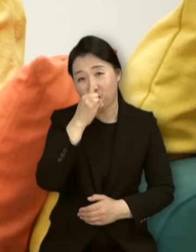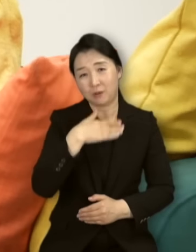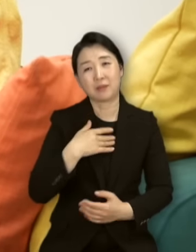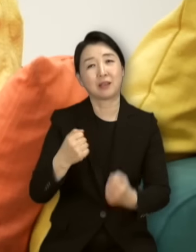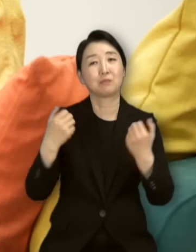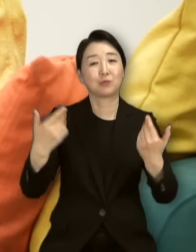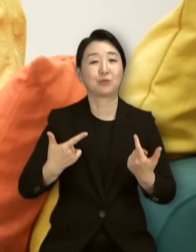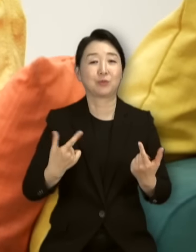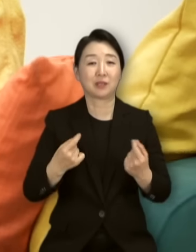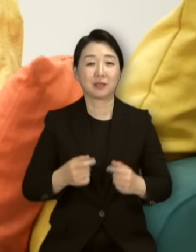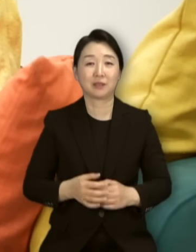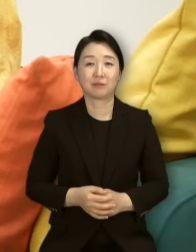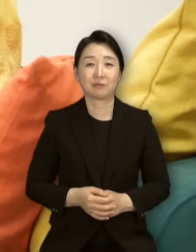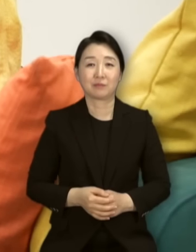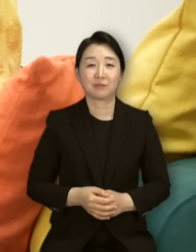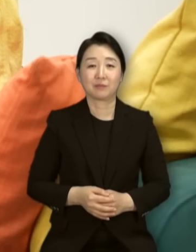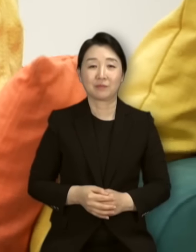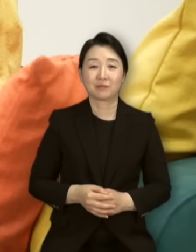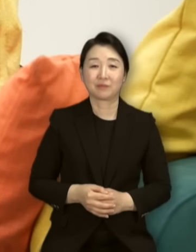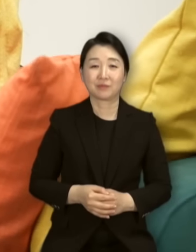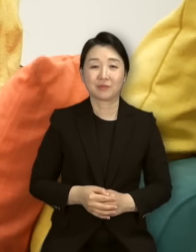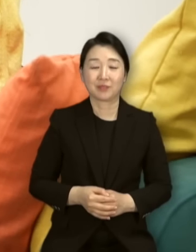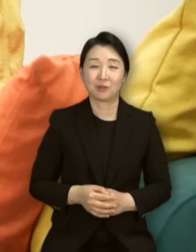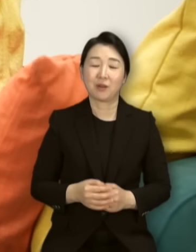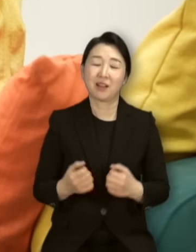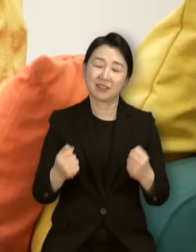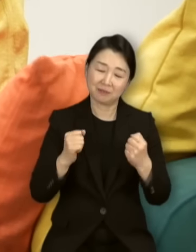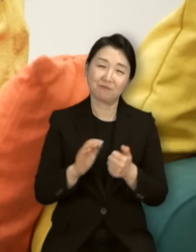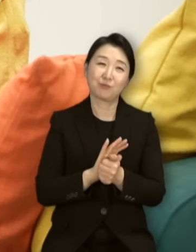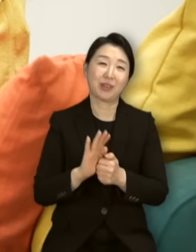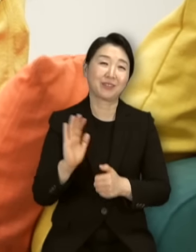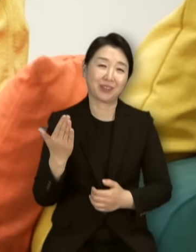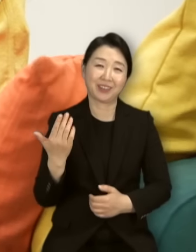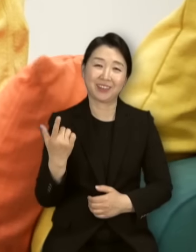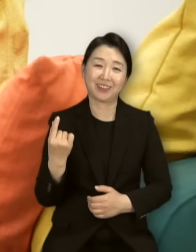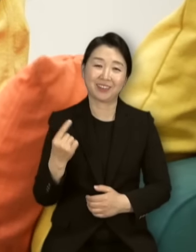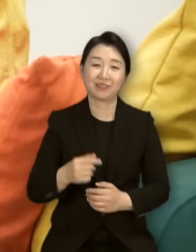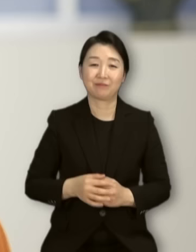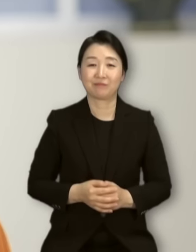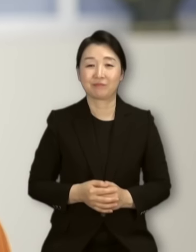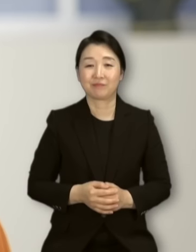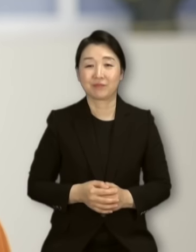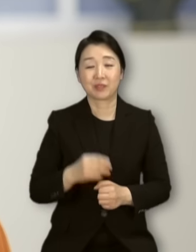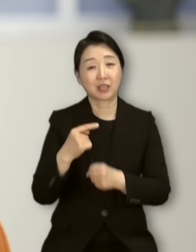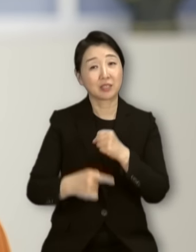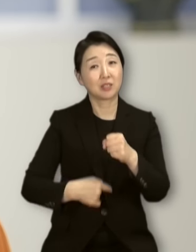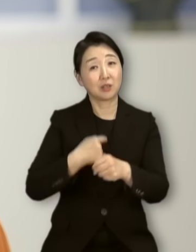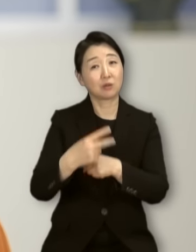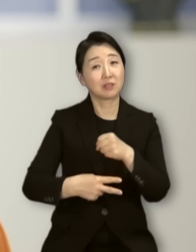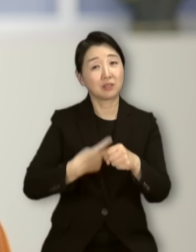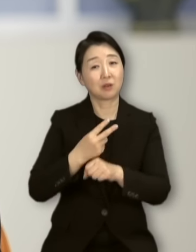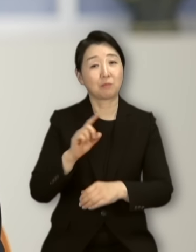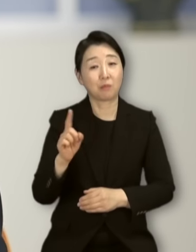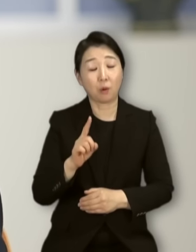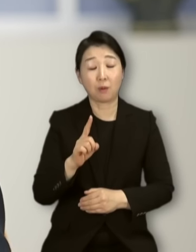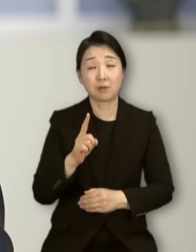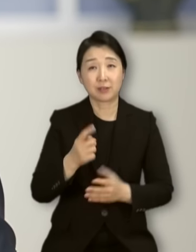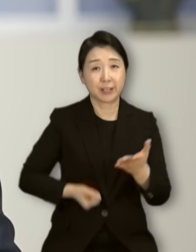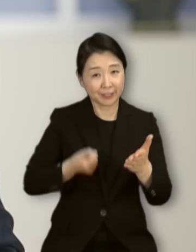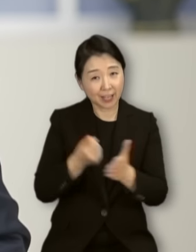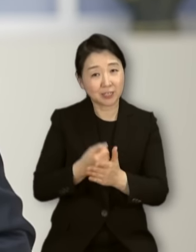1 2년은 그냥 다짐 그런 느낌이 더 강했던 거 같아 스스로 그죠 얘기 하는 말 나 스스로